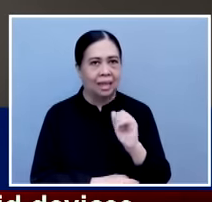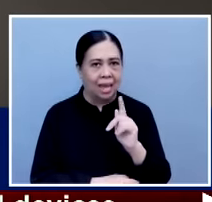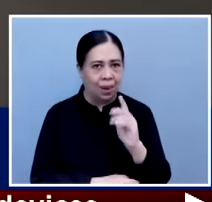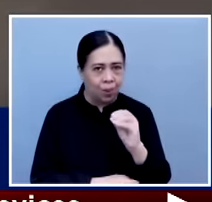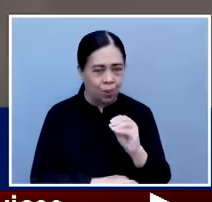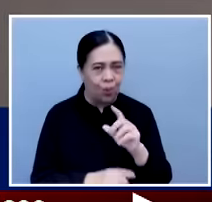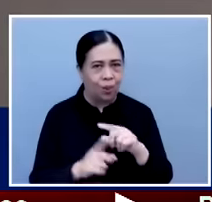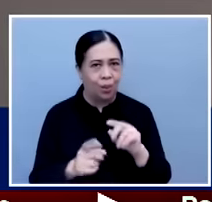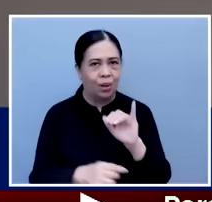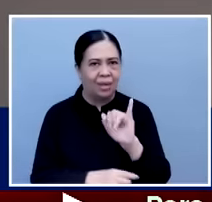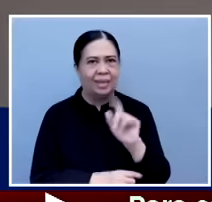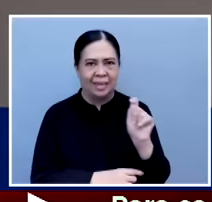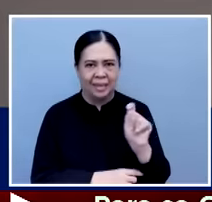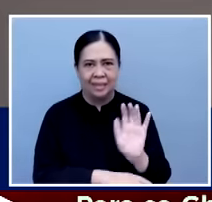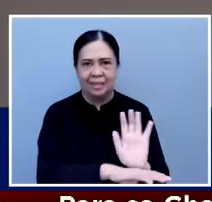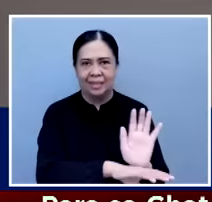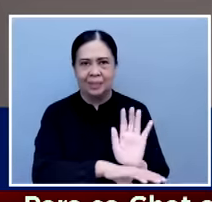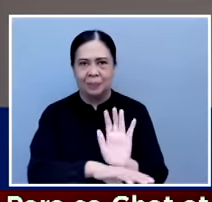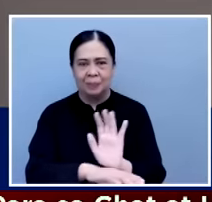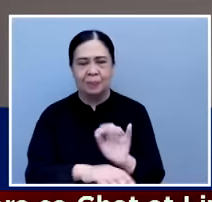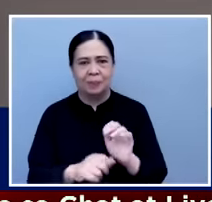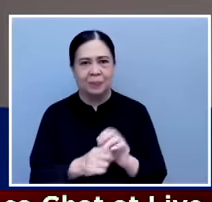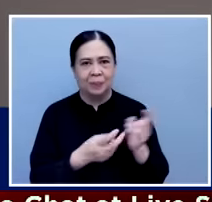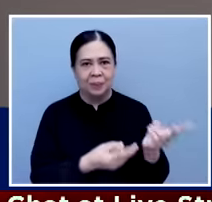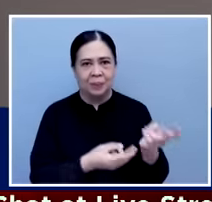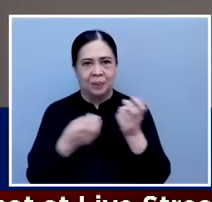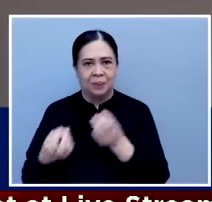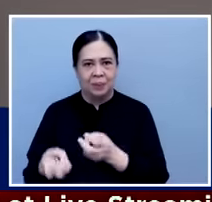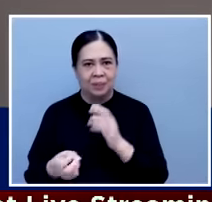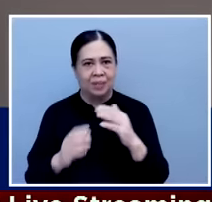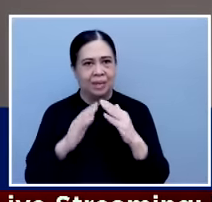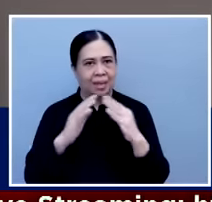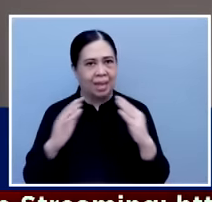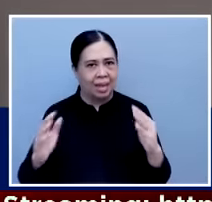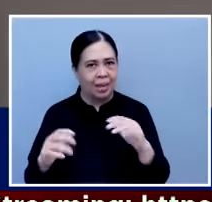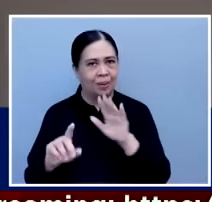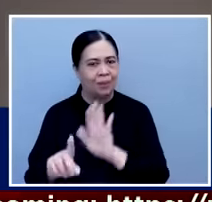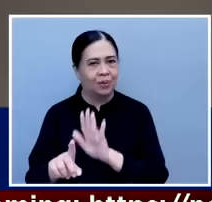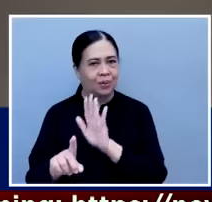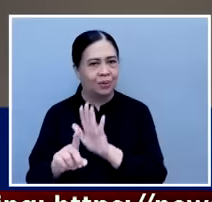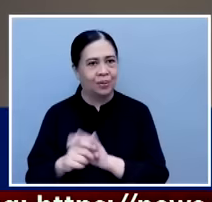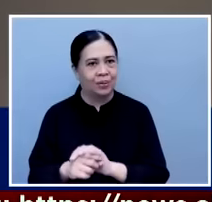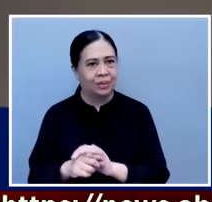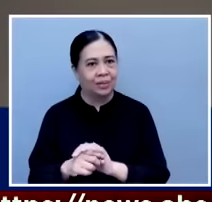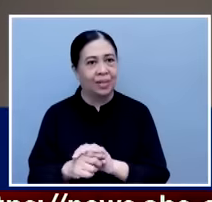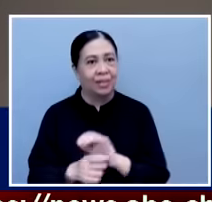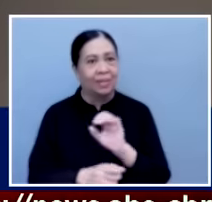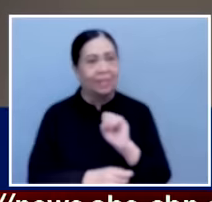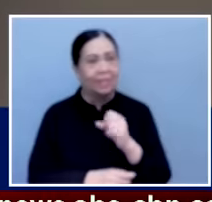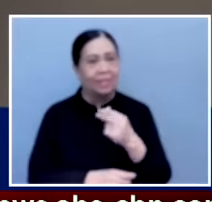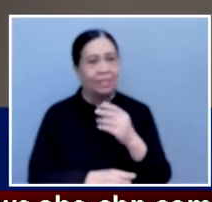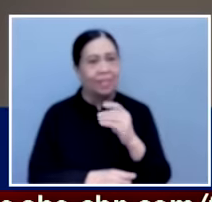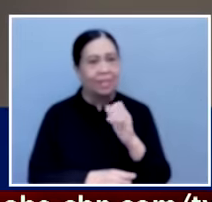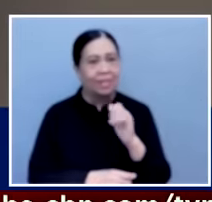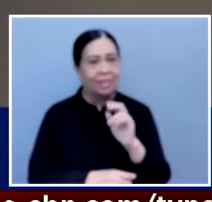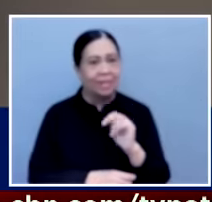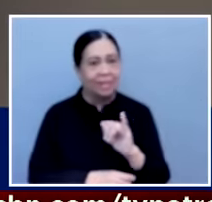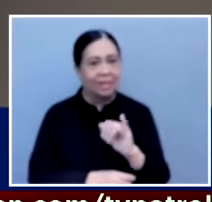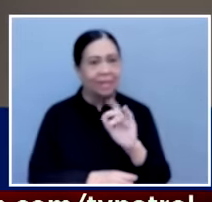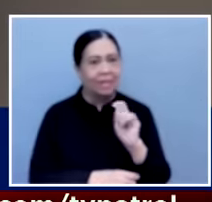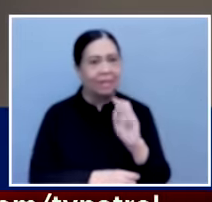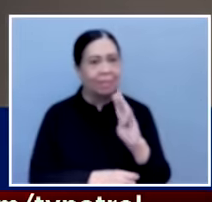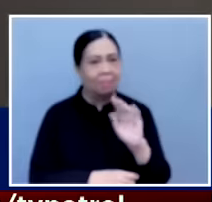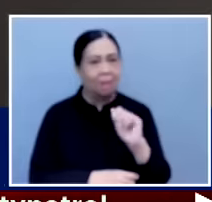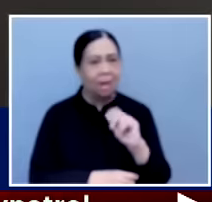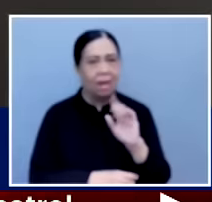It sa dekorasyon ng bahay ni na bayang patroller Shande Timbang. Ayon sa kanya, DIY